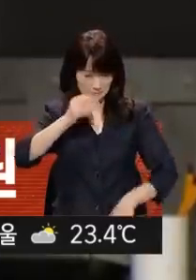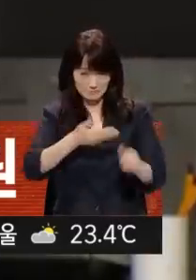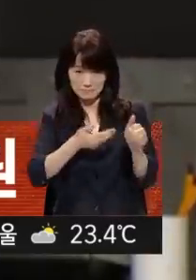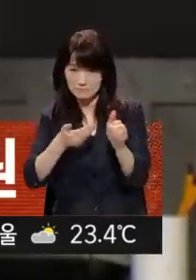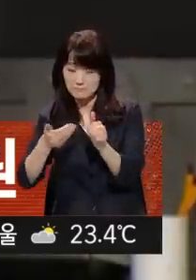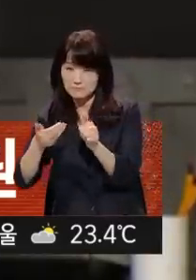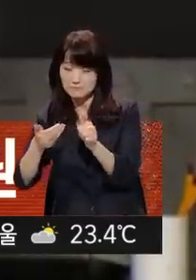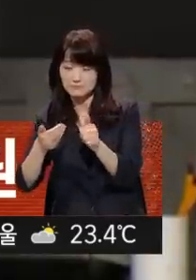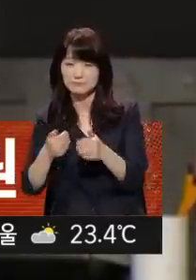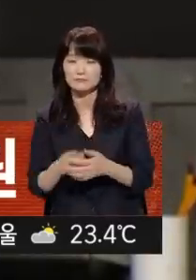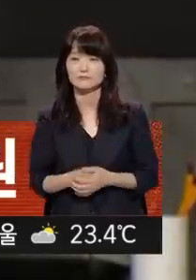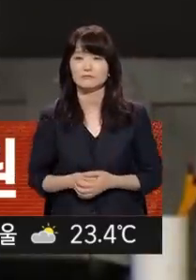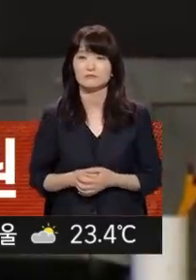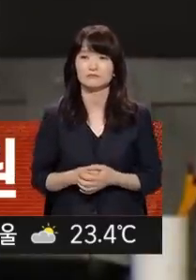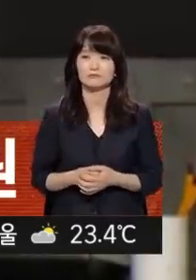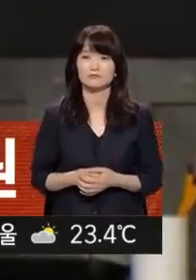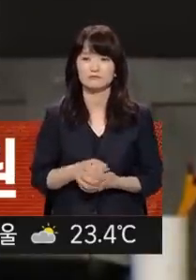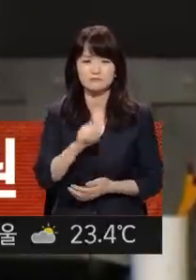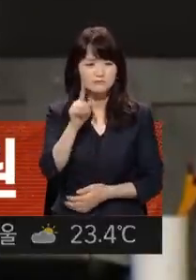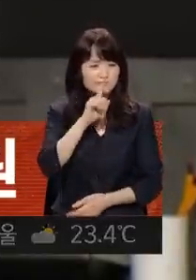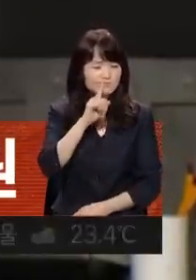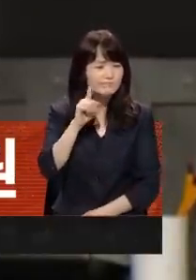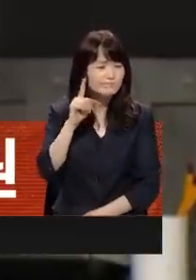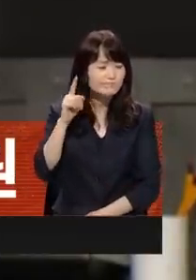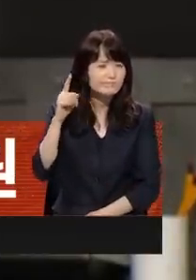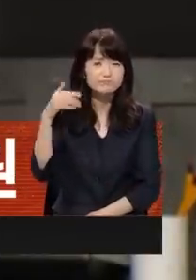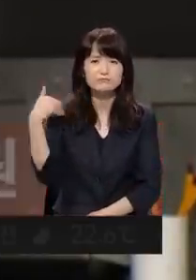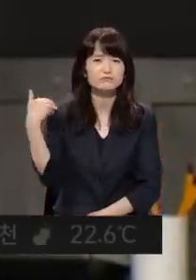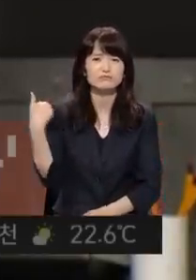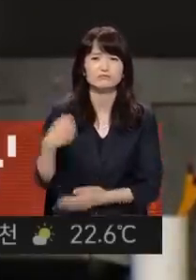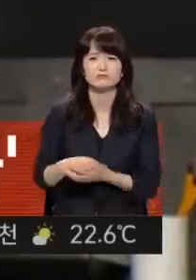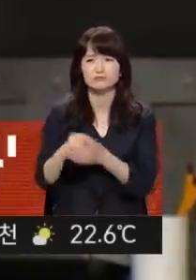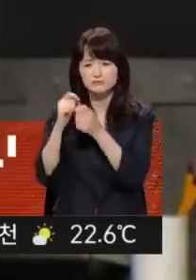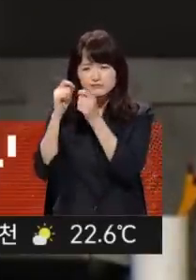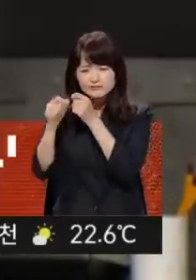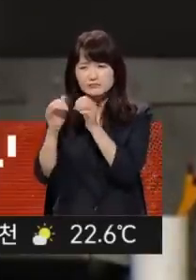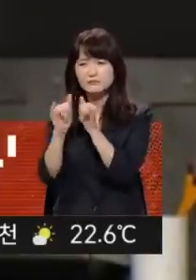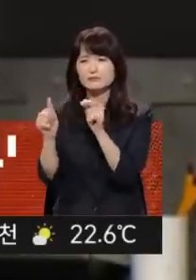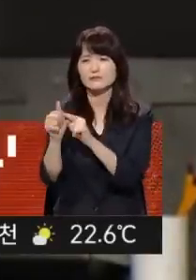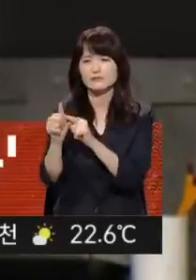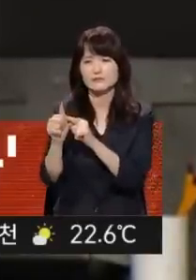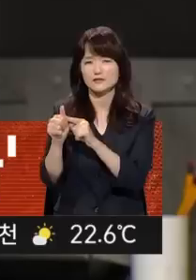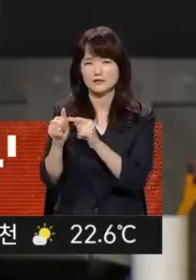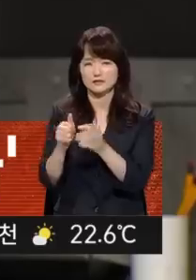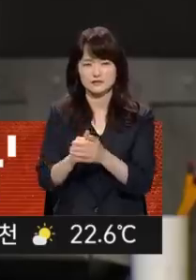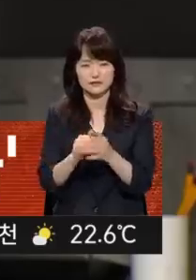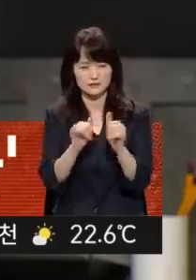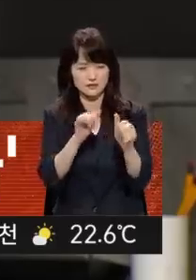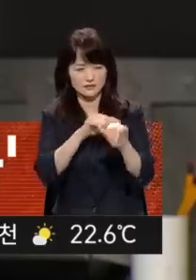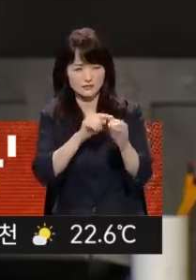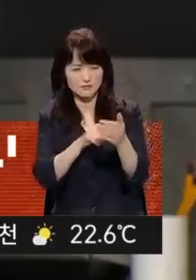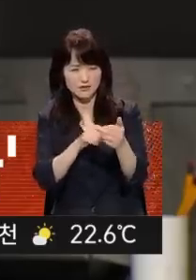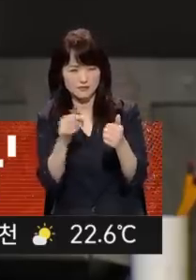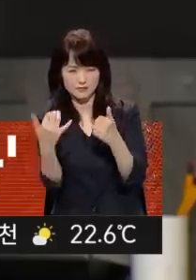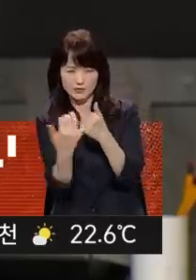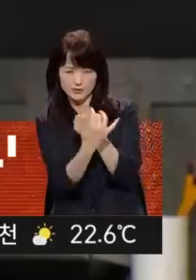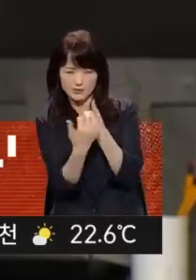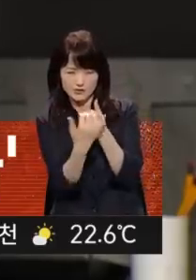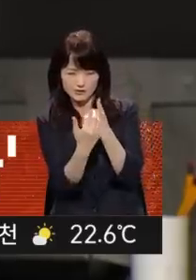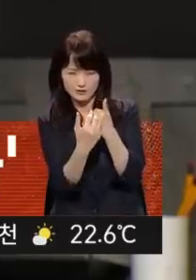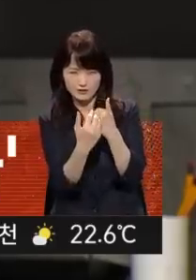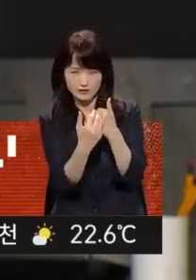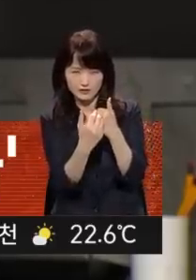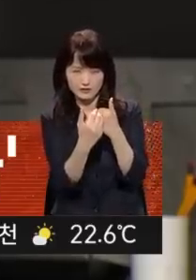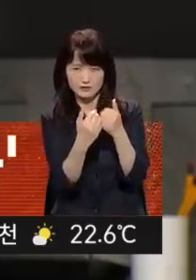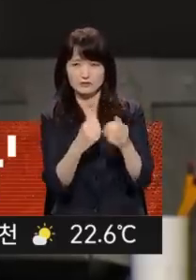그냥 들으면 그게 무슨 말인가 싶지만 아시잖아요 보이스피싱 분들이 얼마나 절묘하게 사람 마음을 파고드는지 그렇게 해서 세 차례에